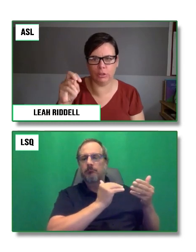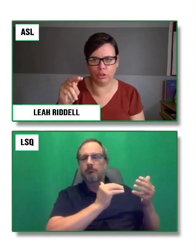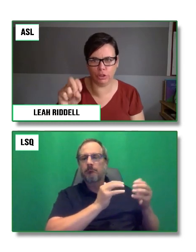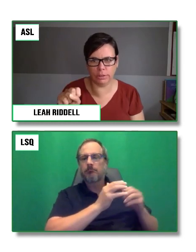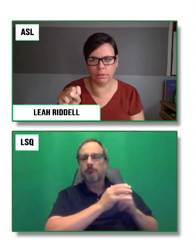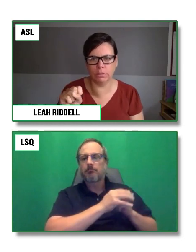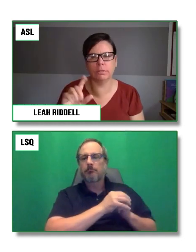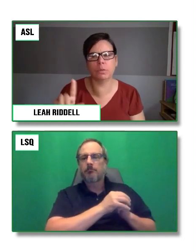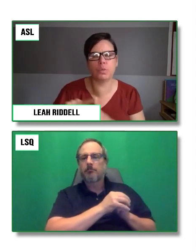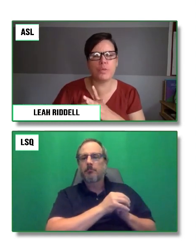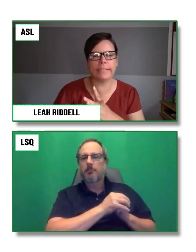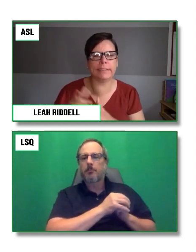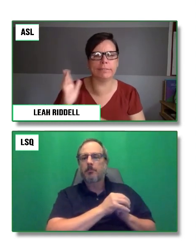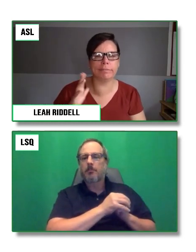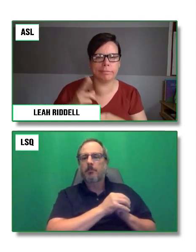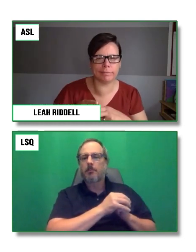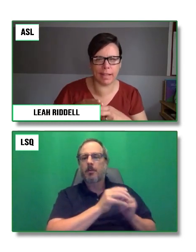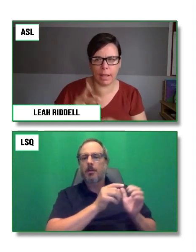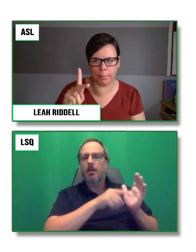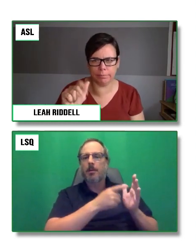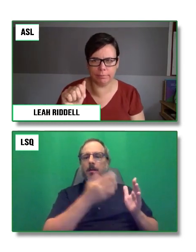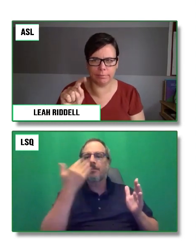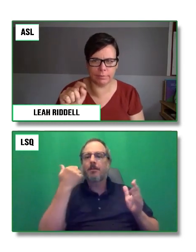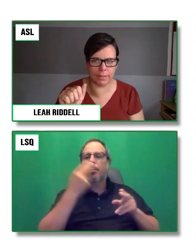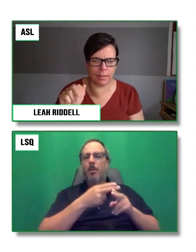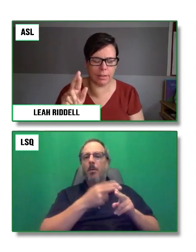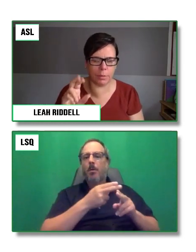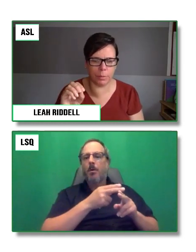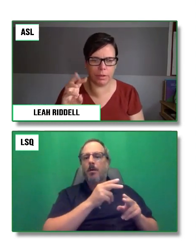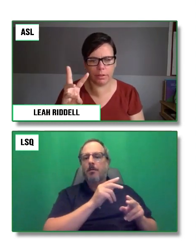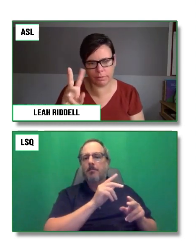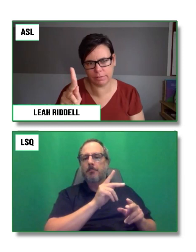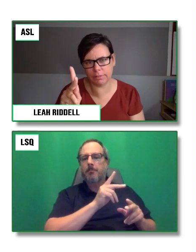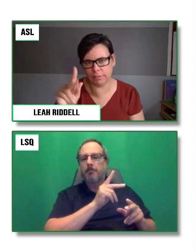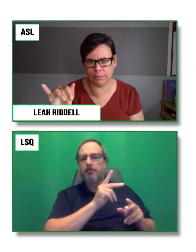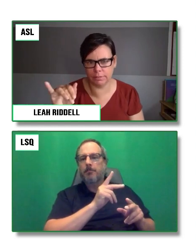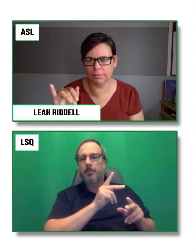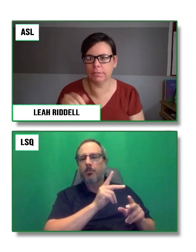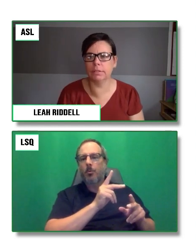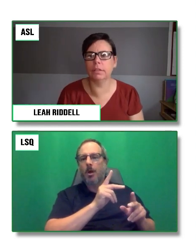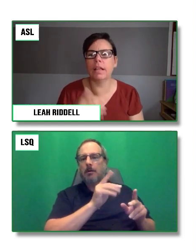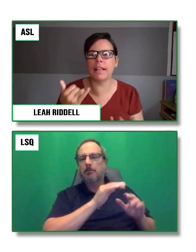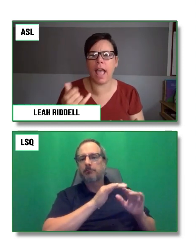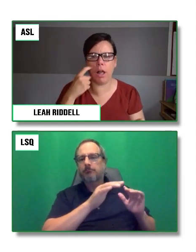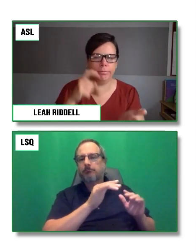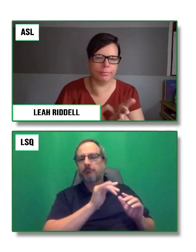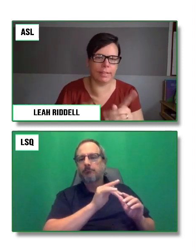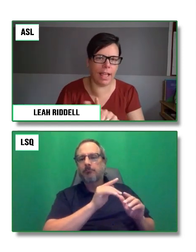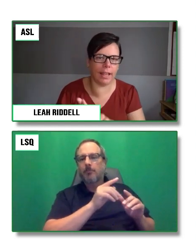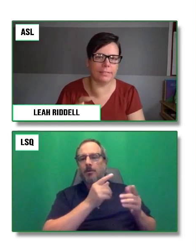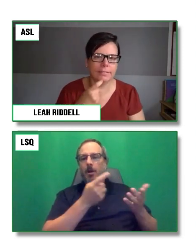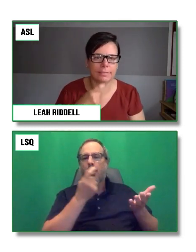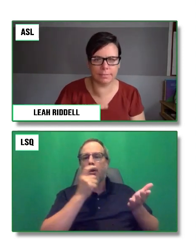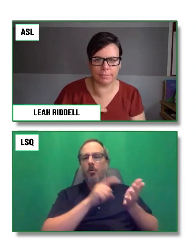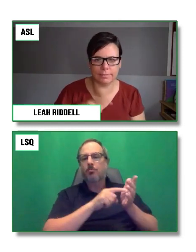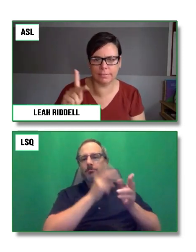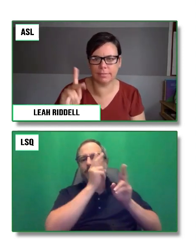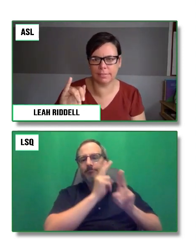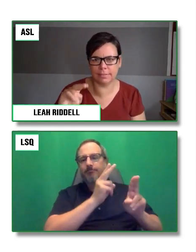et ainsi que la nation Huron-Wendat, qui était connue comme Cataraqui